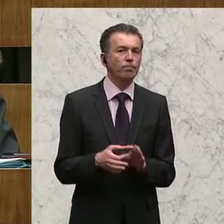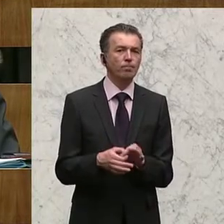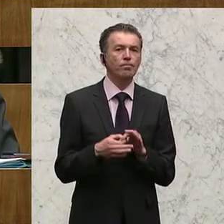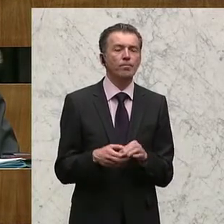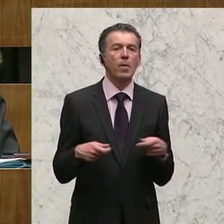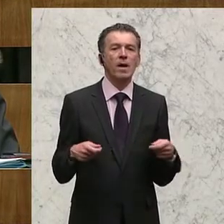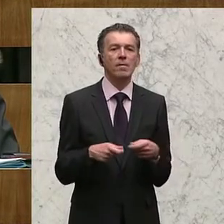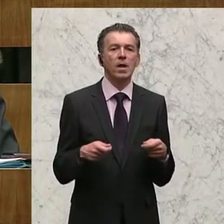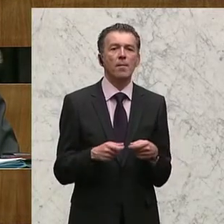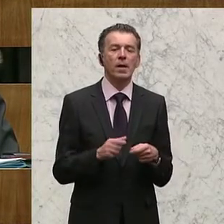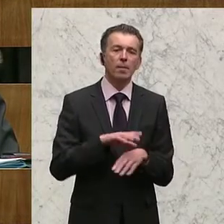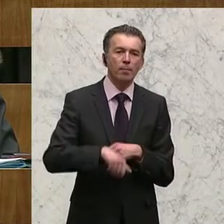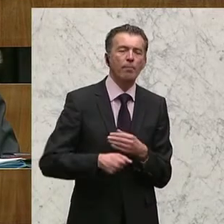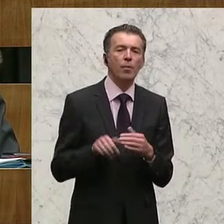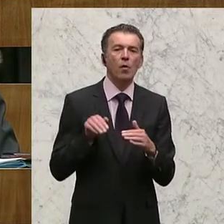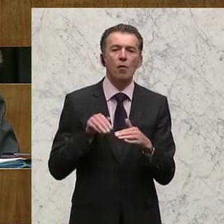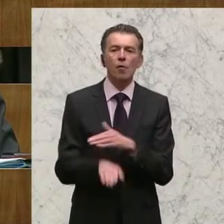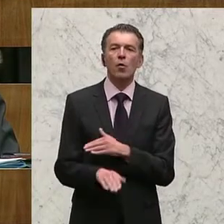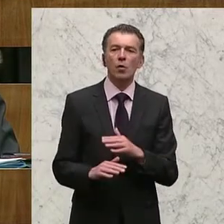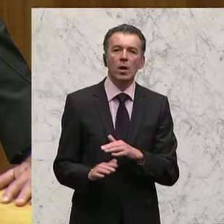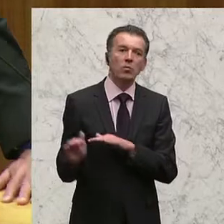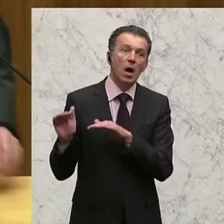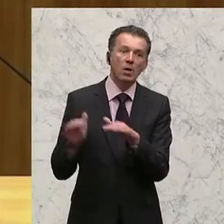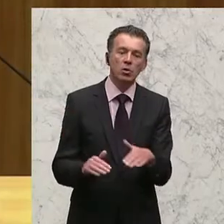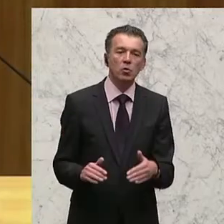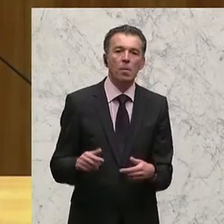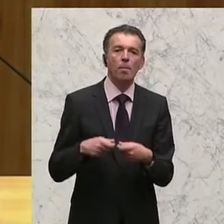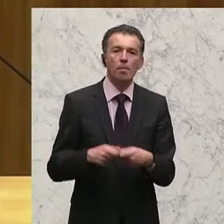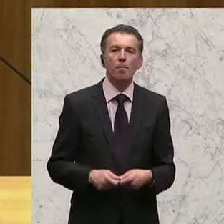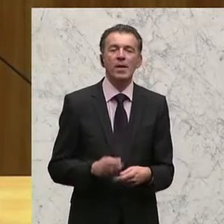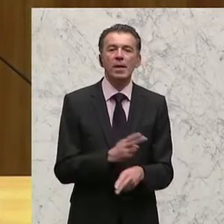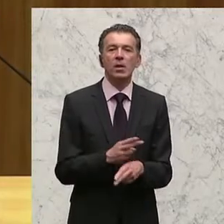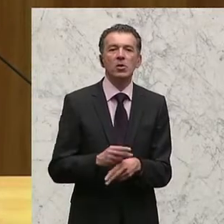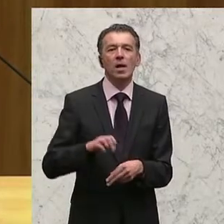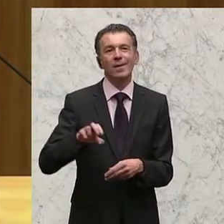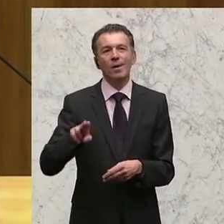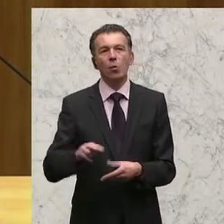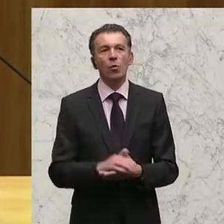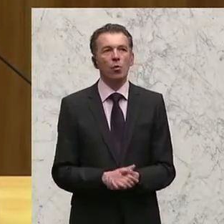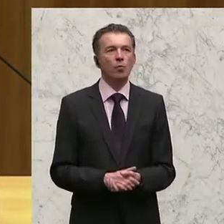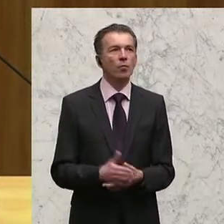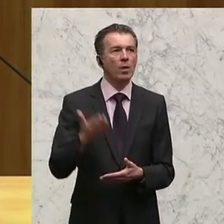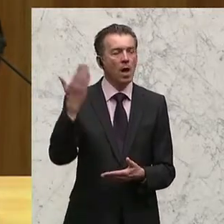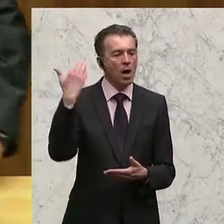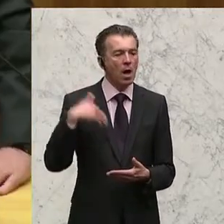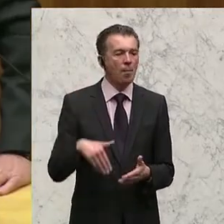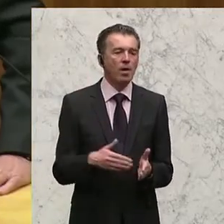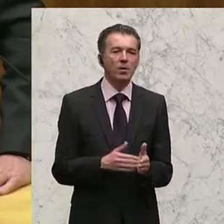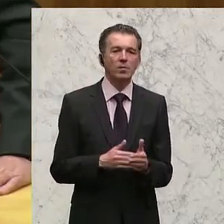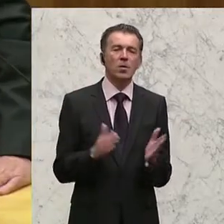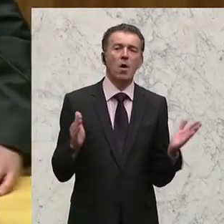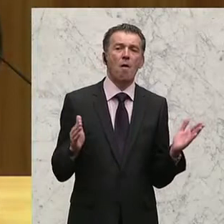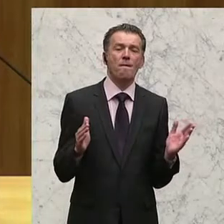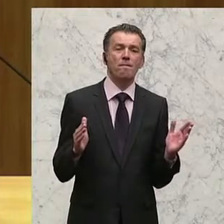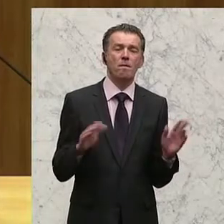betreffend der Maßnahmen zur Bewältigung des Flüchtlingsansturms in den Mitgliedstaaten der Europäischen Union. Damals wurden wir noch als